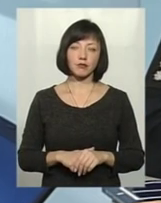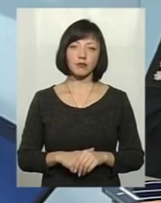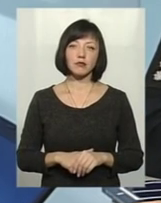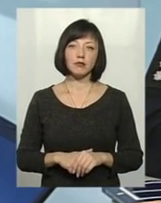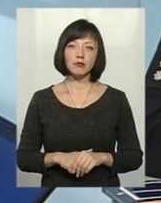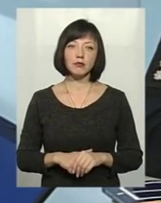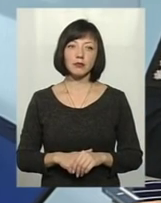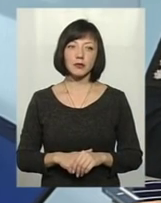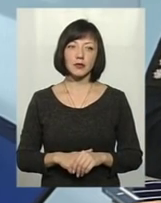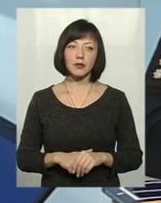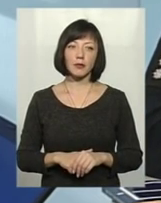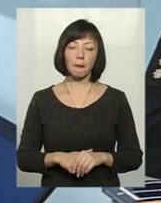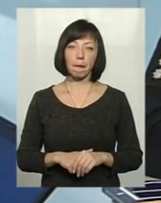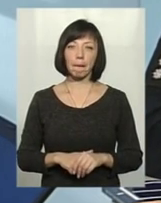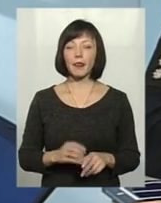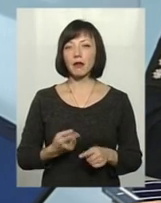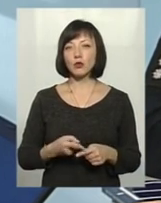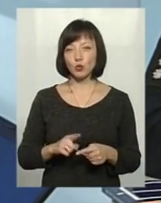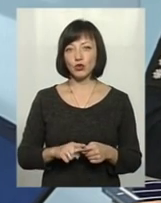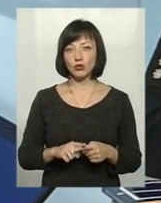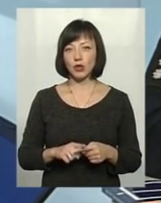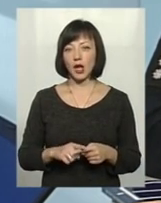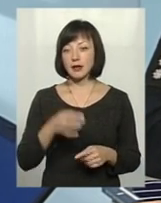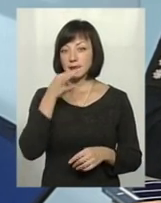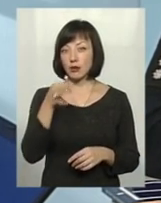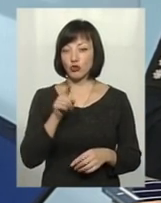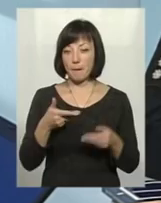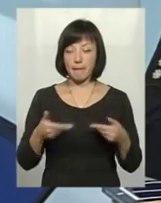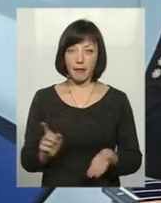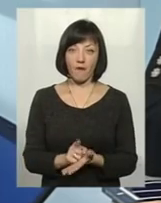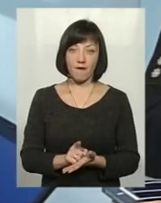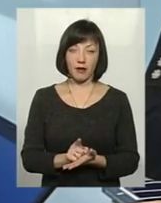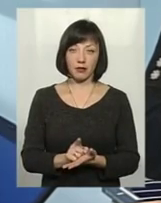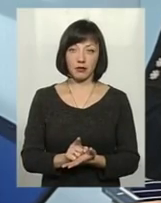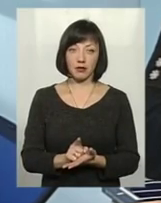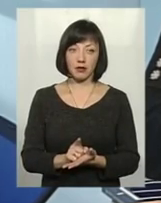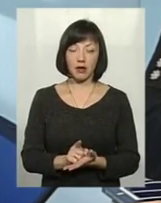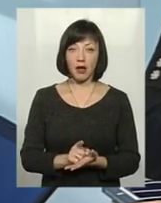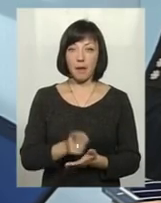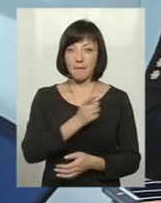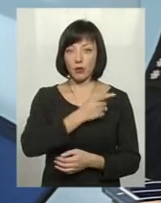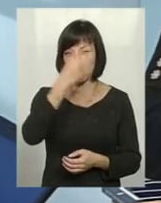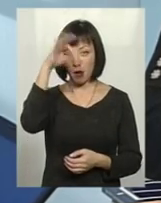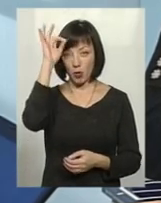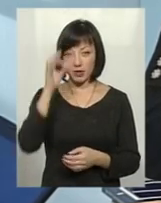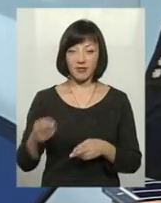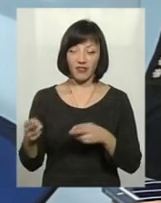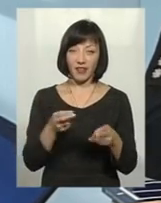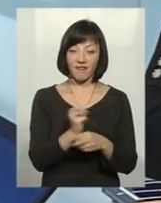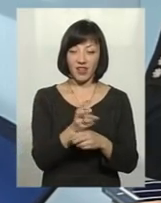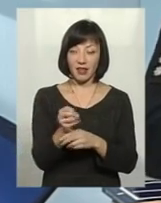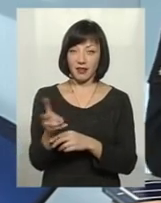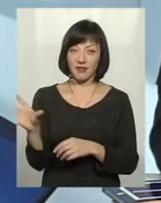момент автомобіля. Тому, ну, сказати, що ми повинні, патрульна поліція, виїхати і вигнати